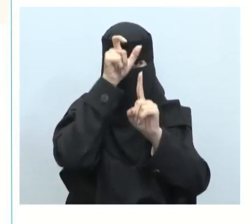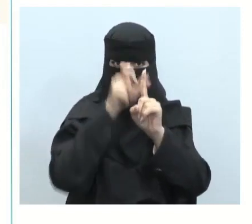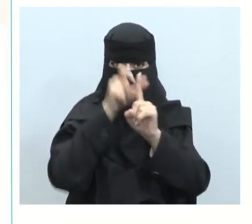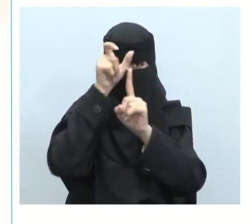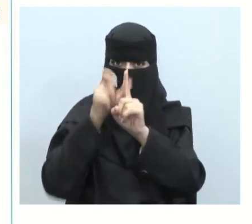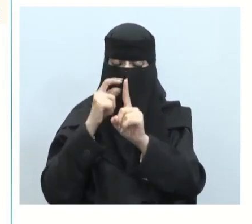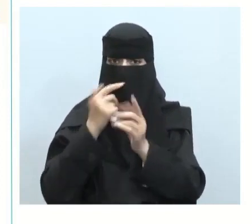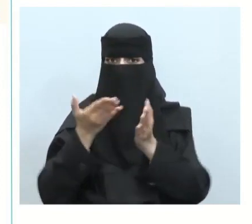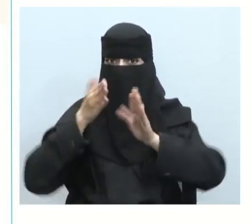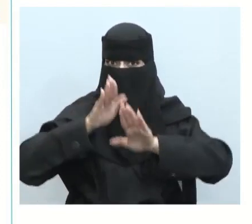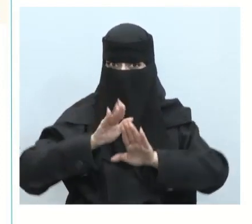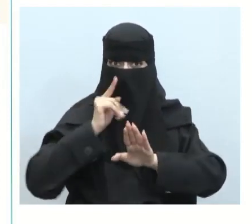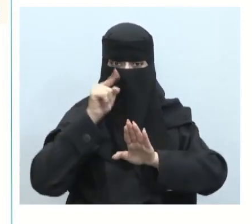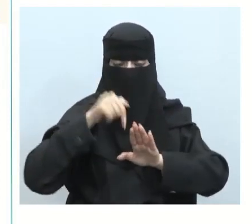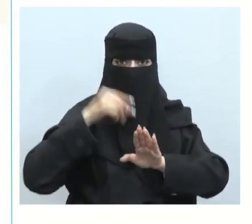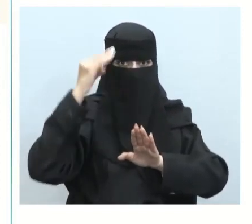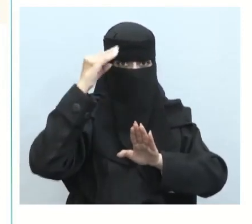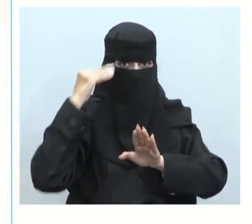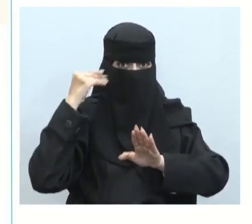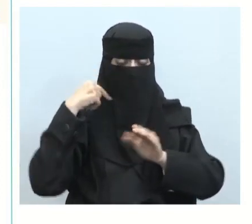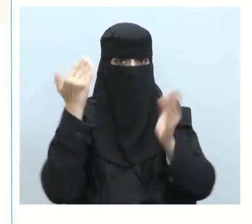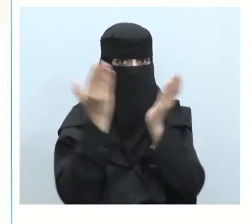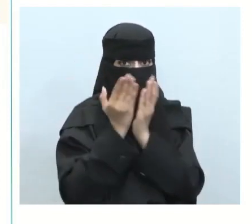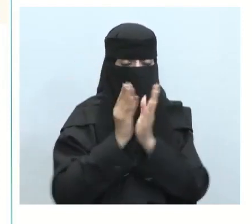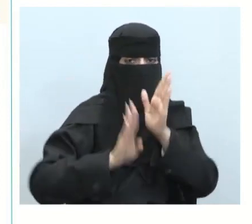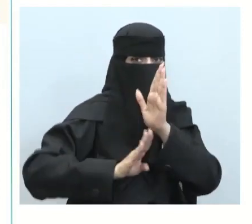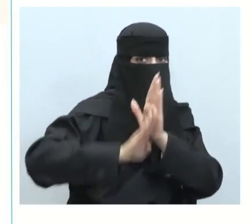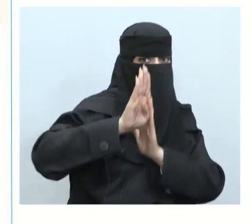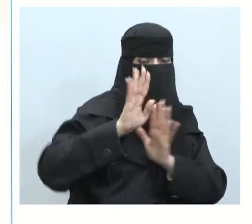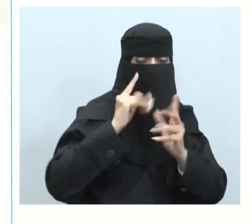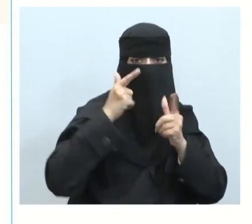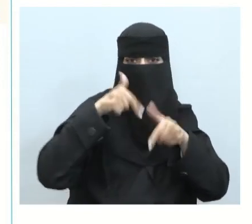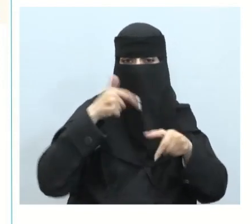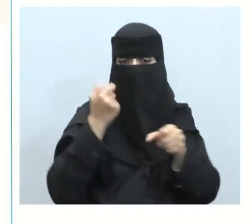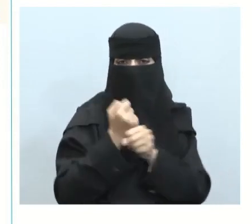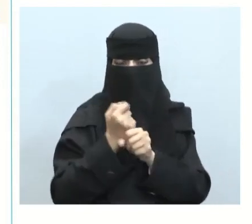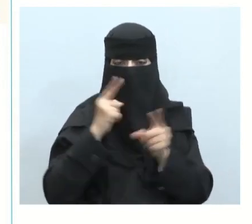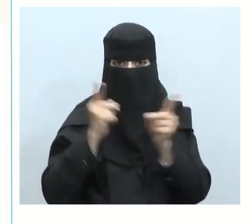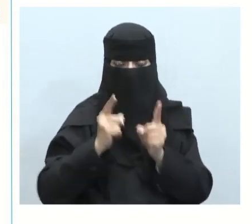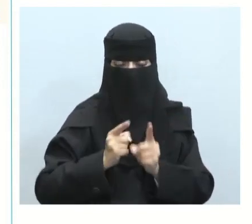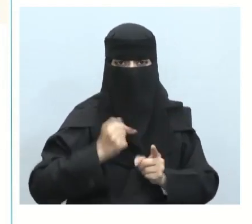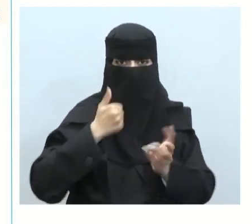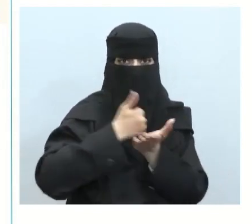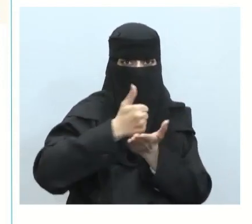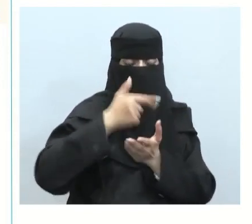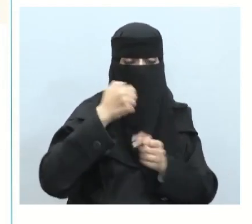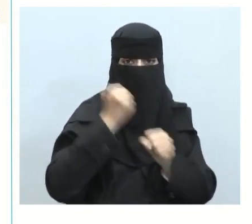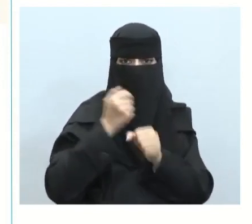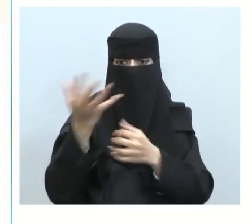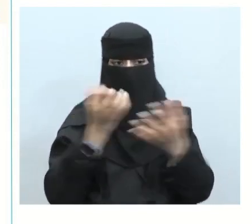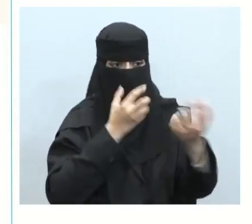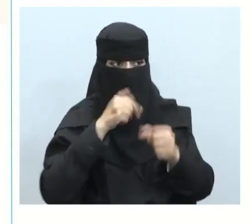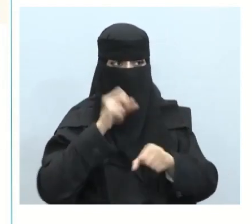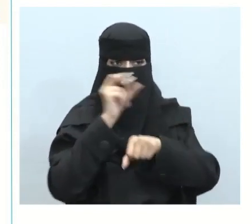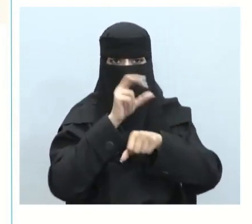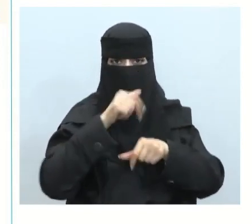نلاحظ اكثر موظفين كفاءه بعد ذلك للدراسه وكيفيه من اجل تحديد افضل اساليب العمل وتجميع القطع ثم يتم